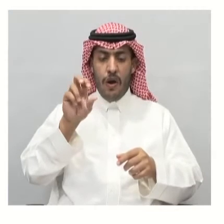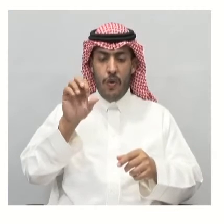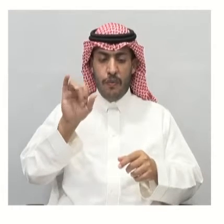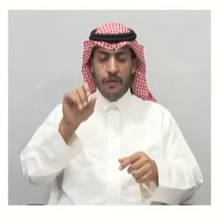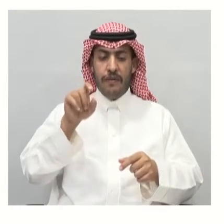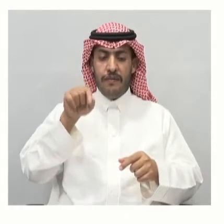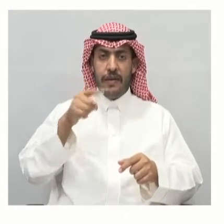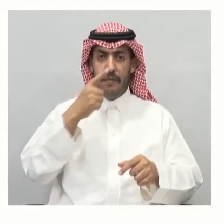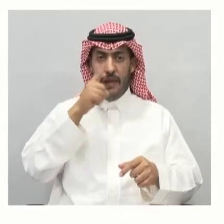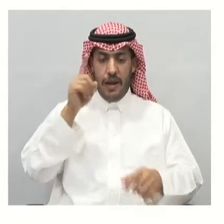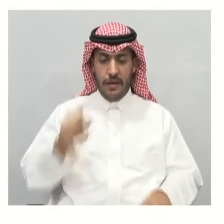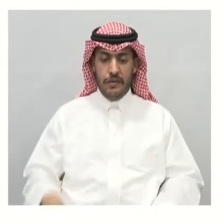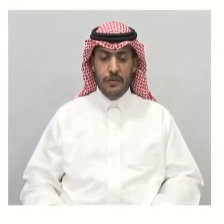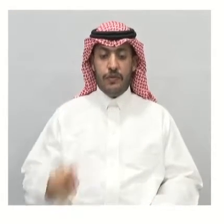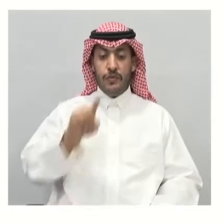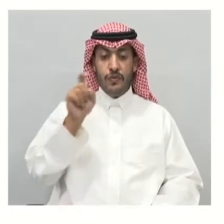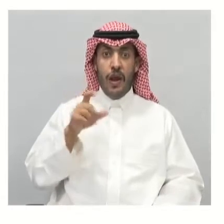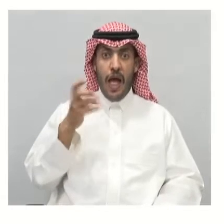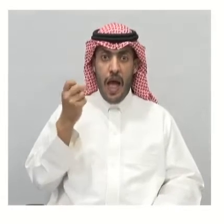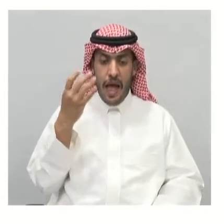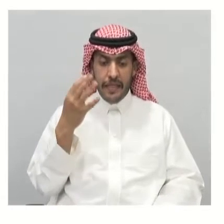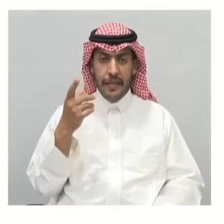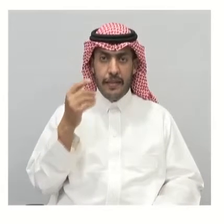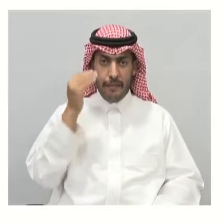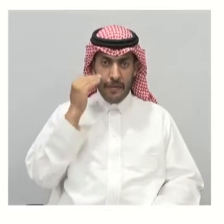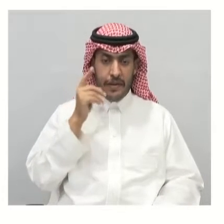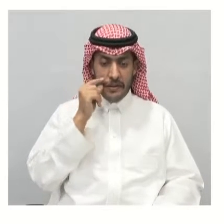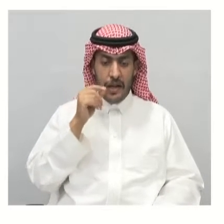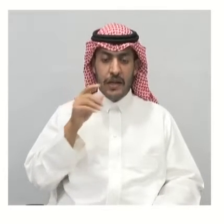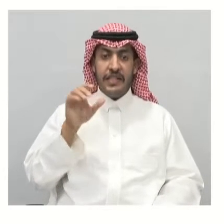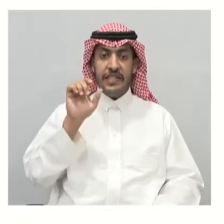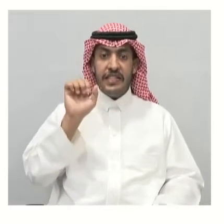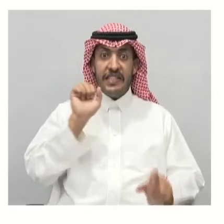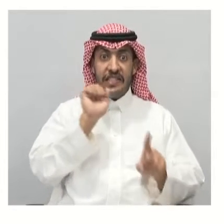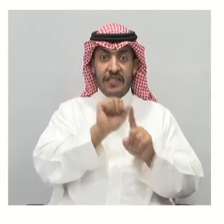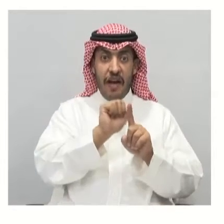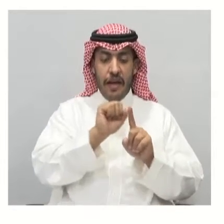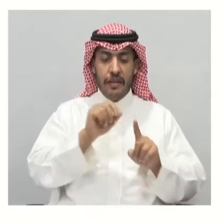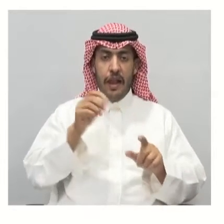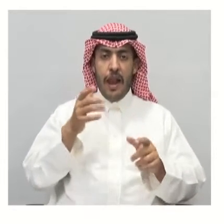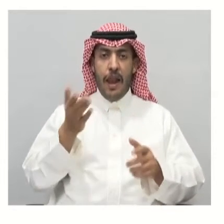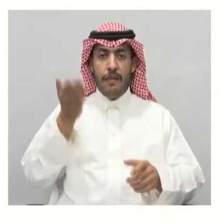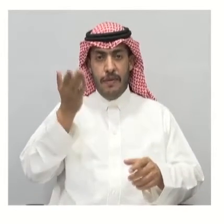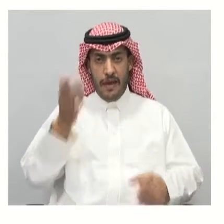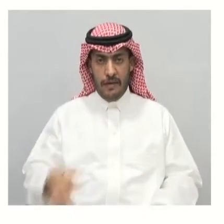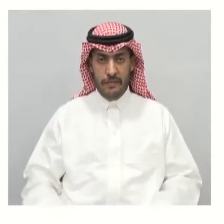الله السؤال الثالث عدد وعددي صفات الانبياء